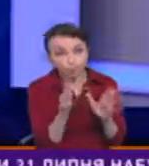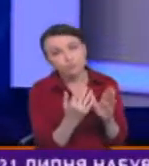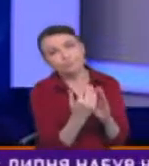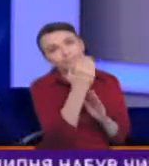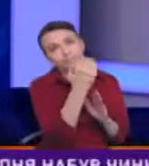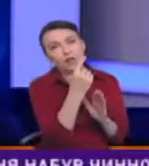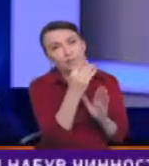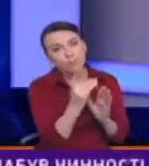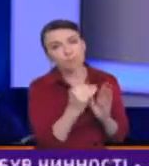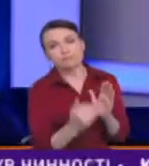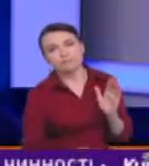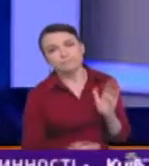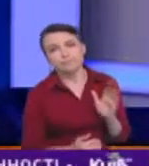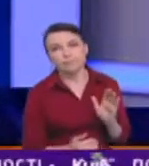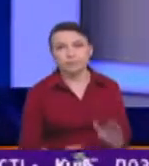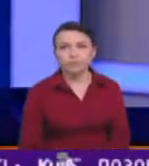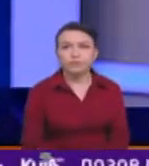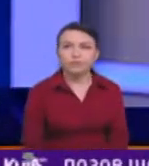виключно робити умовно для 2-3 лідерів.